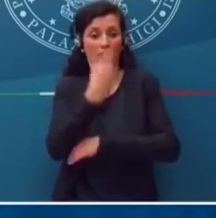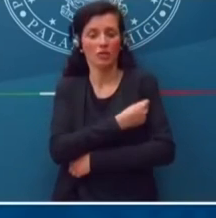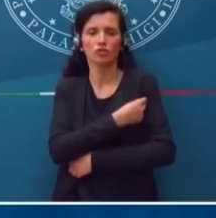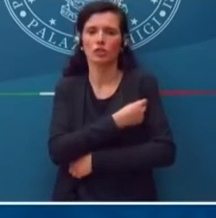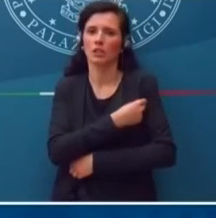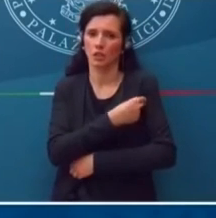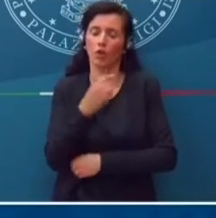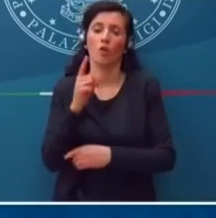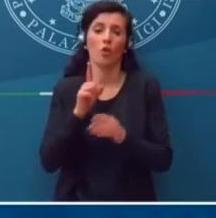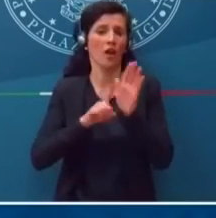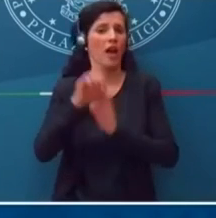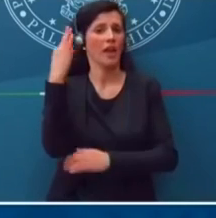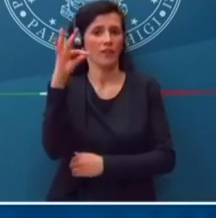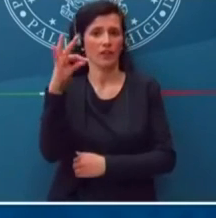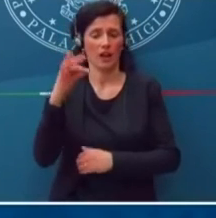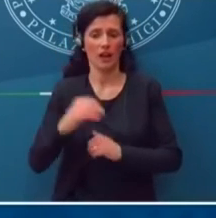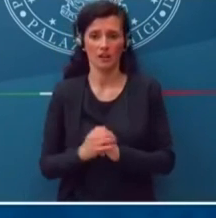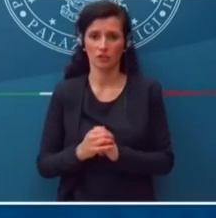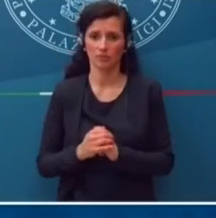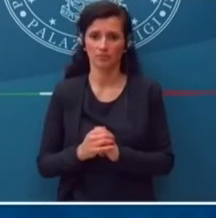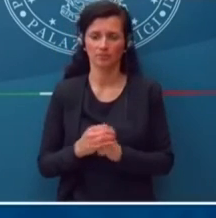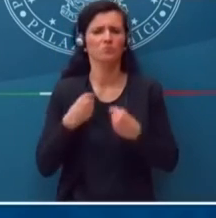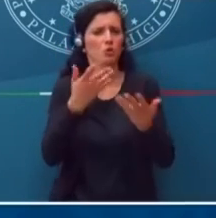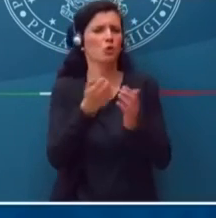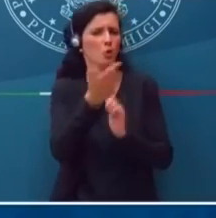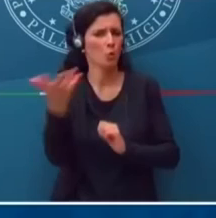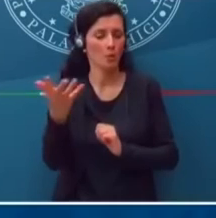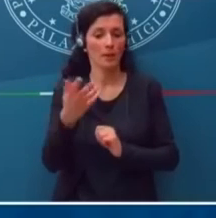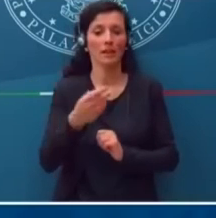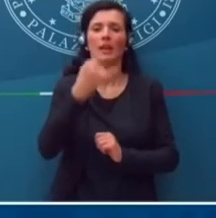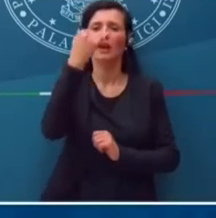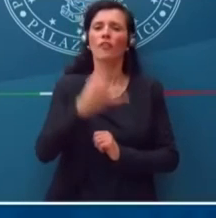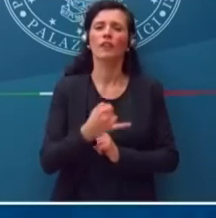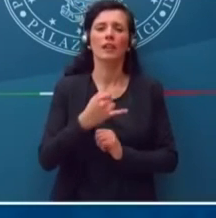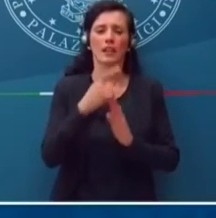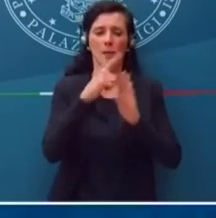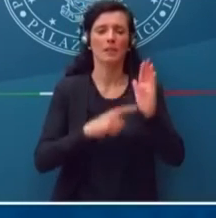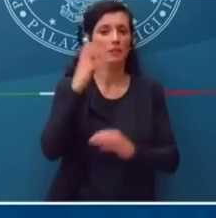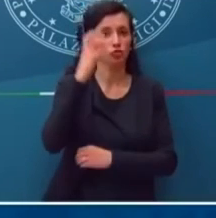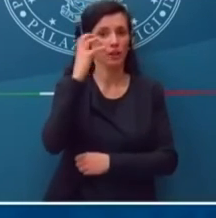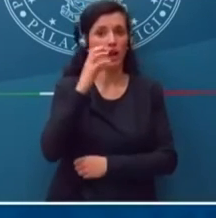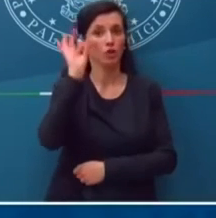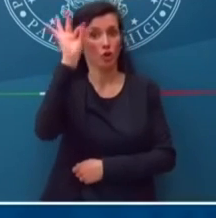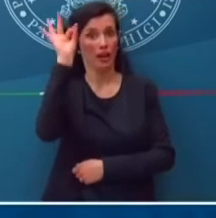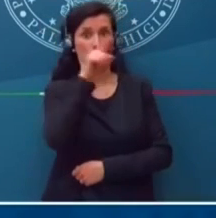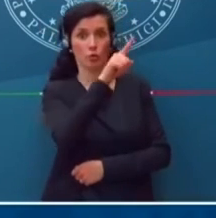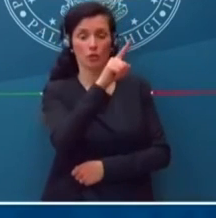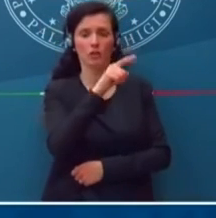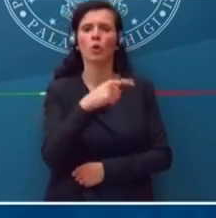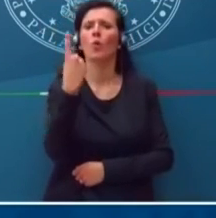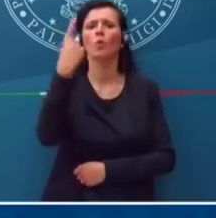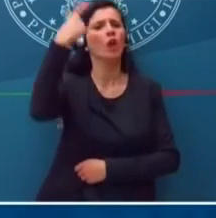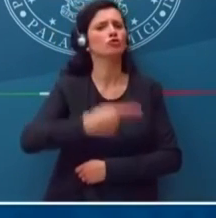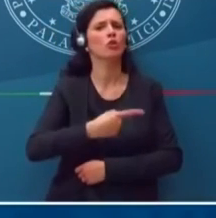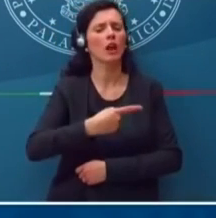Citiamo solo due numeri. Alla fine del mese di gennaio, nel Regno Unito ci sono stati in una